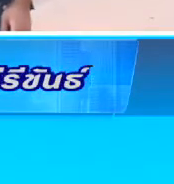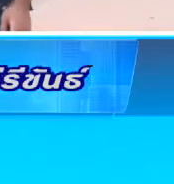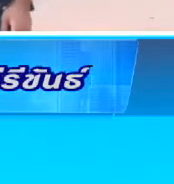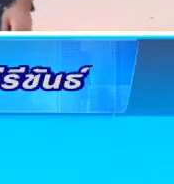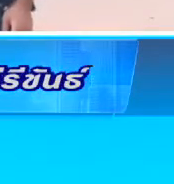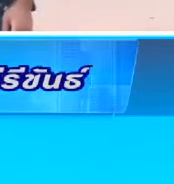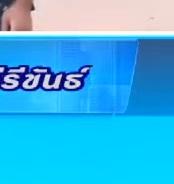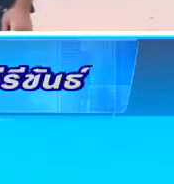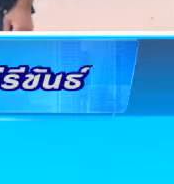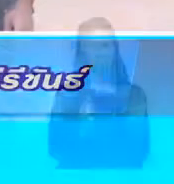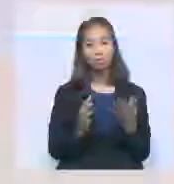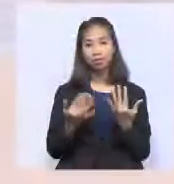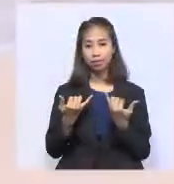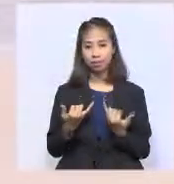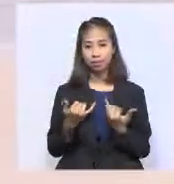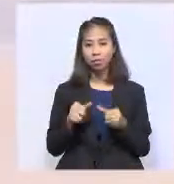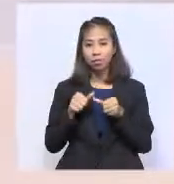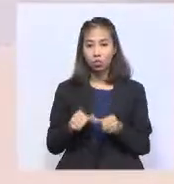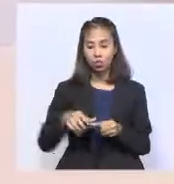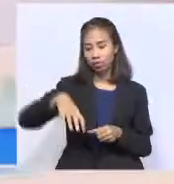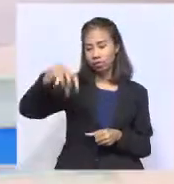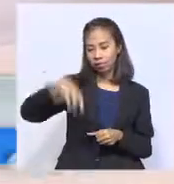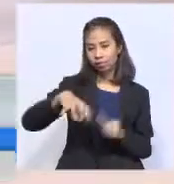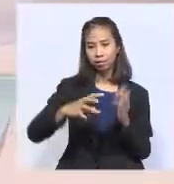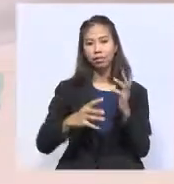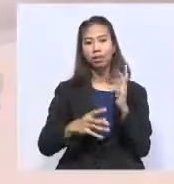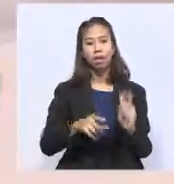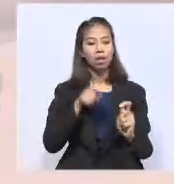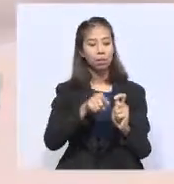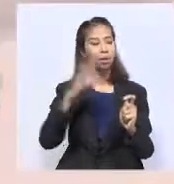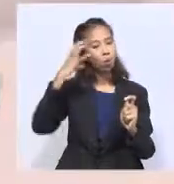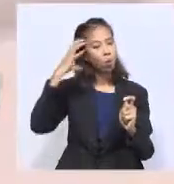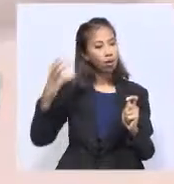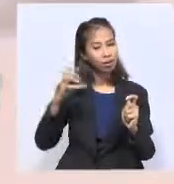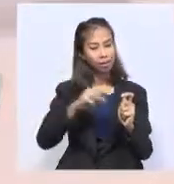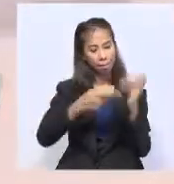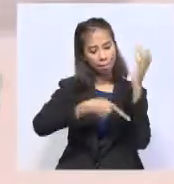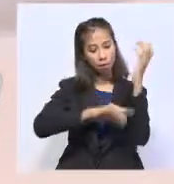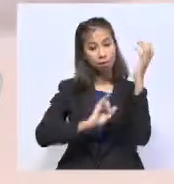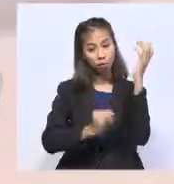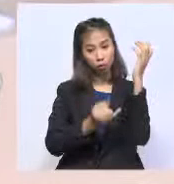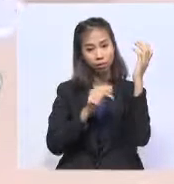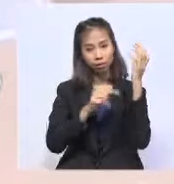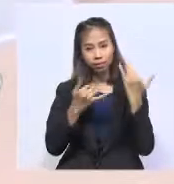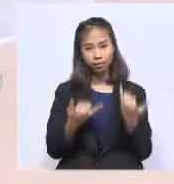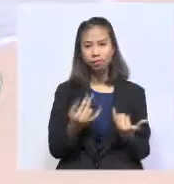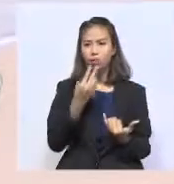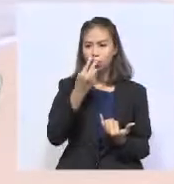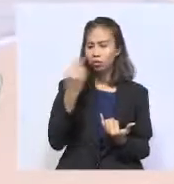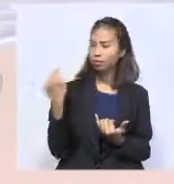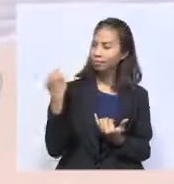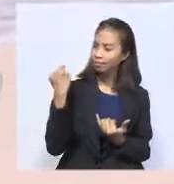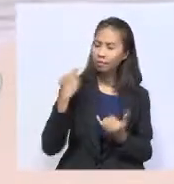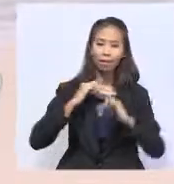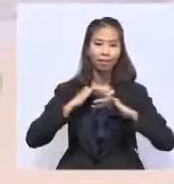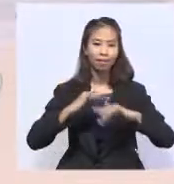ขอบคุณทั้งสองท่านครับขณะนี้นะครับผมอยู่ที่หาดทรายน้อยอำเภอหัวหินจังหวัดประจวบคีรีขันธ์ครับซึ่งด้านหลังของผมนี้นะครับก็คือหาดทรายน้อยซึ่ง